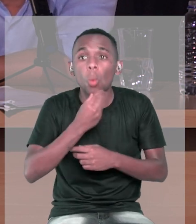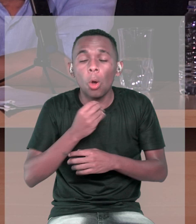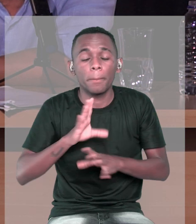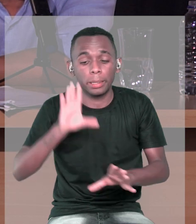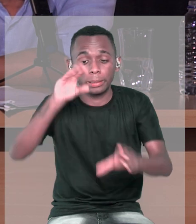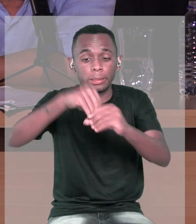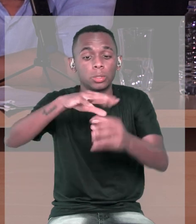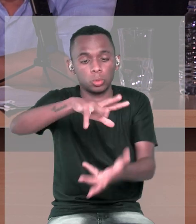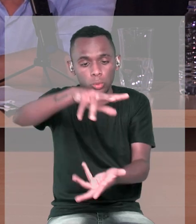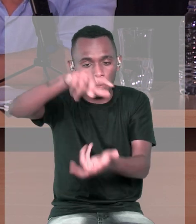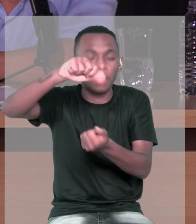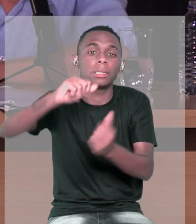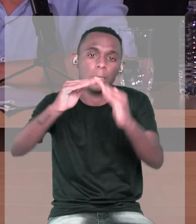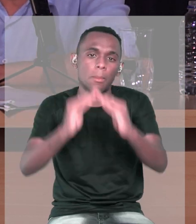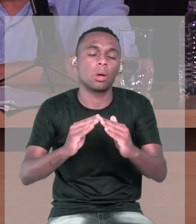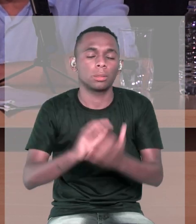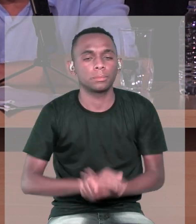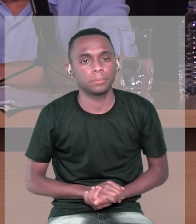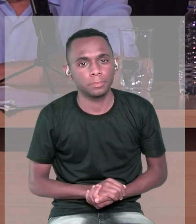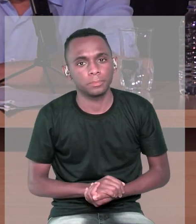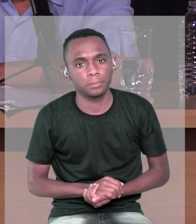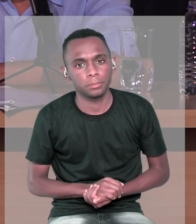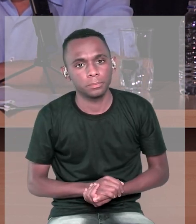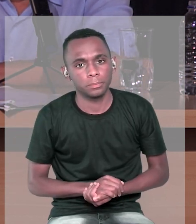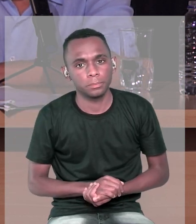mora no planeta Terra.